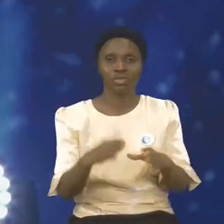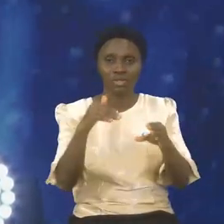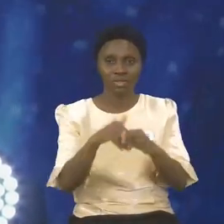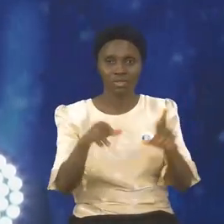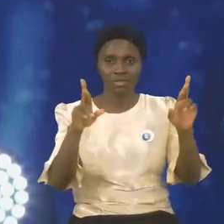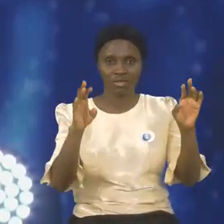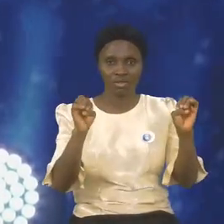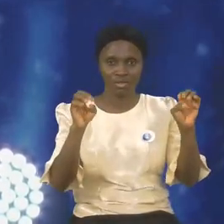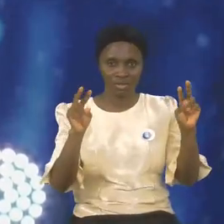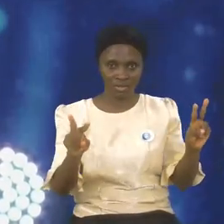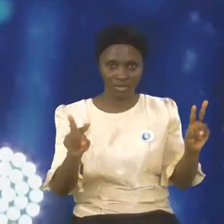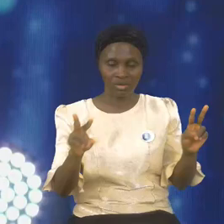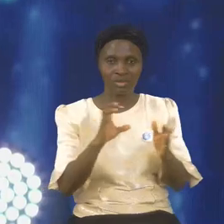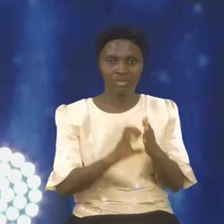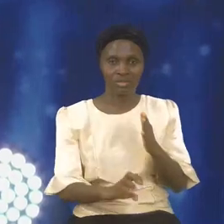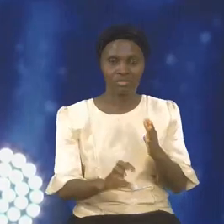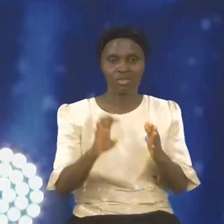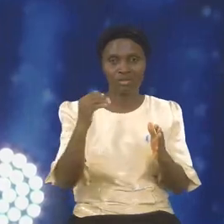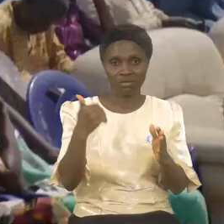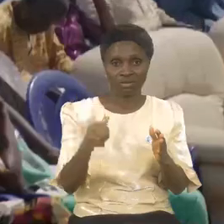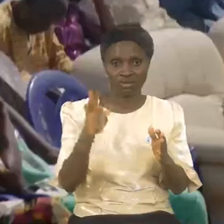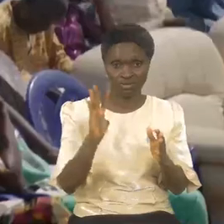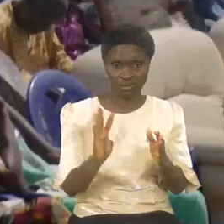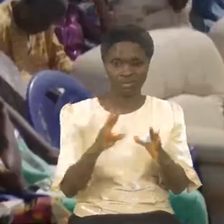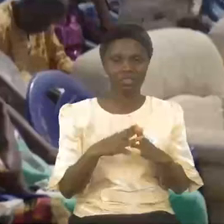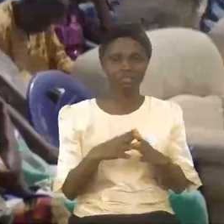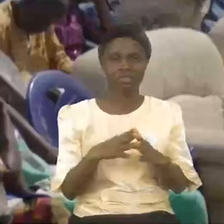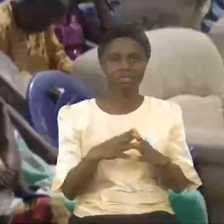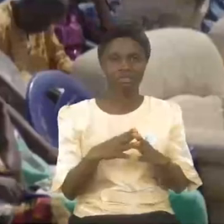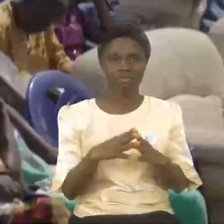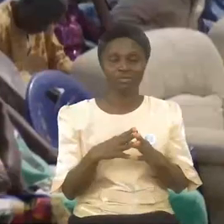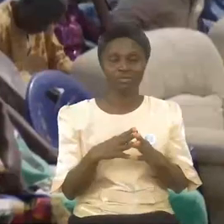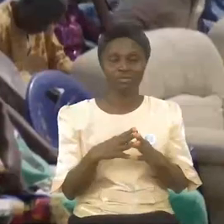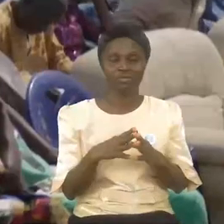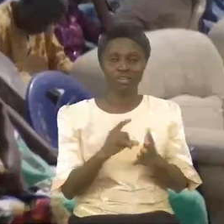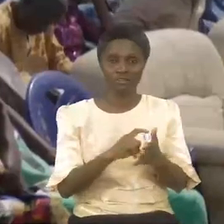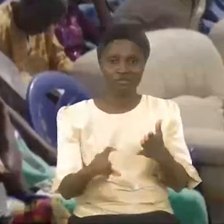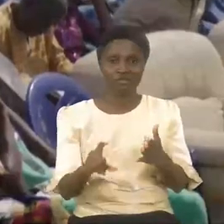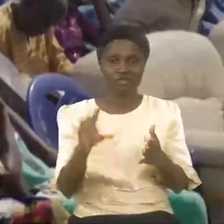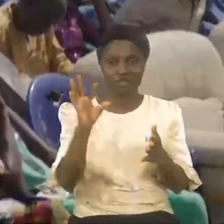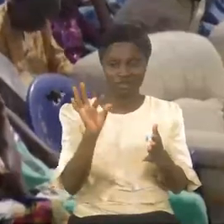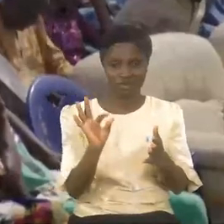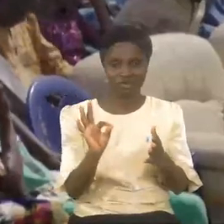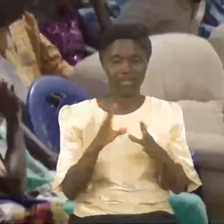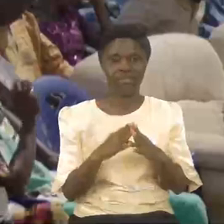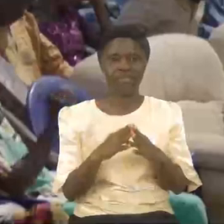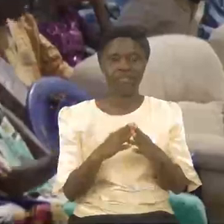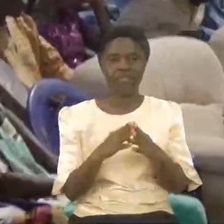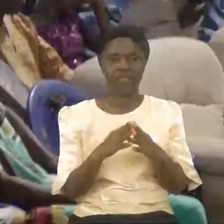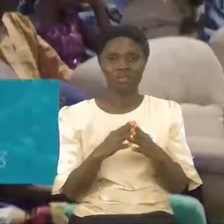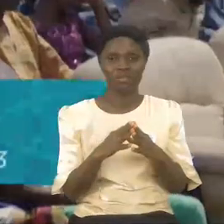dans la grande au cours de la Grande Tribulation mais seront jugées en fin de compte